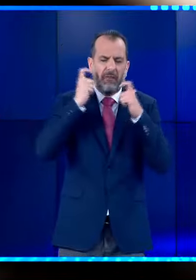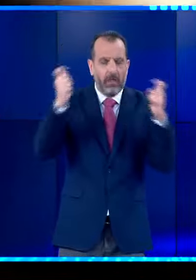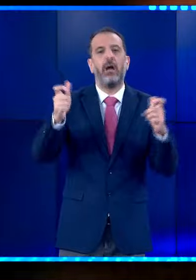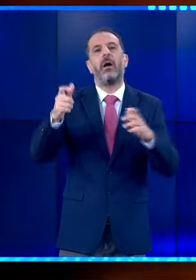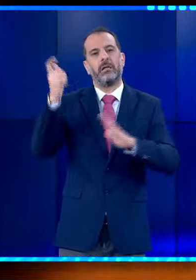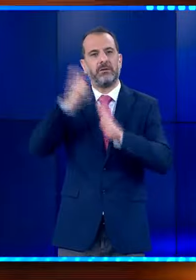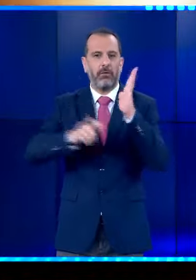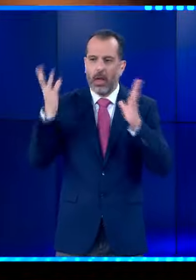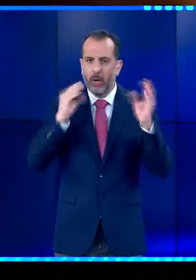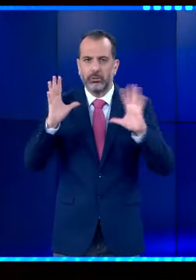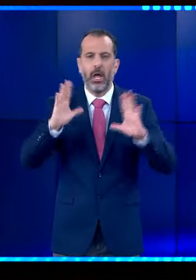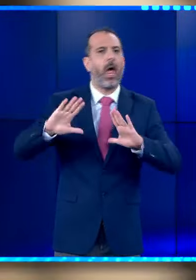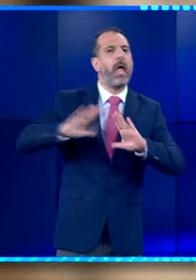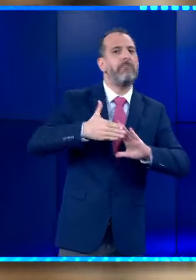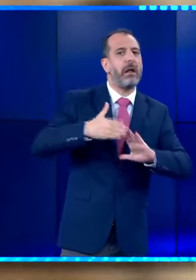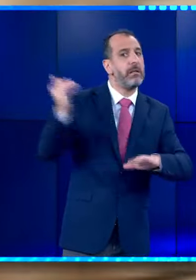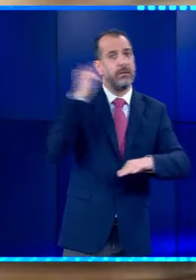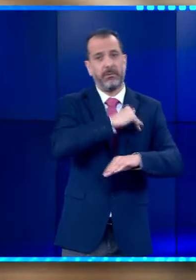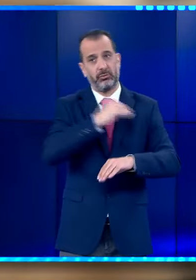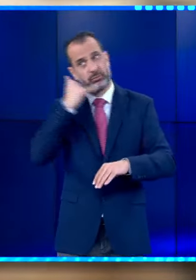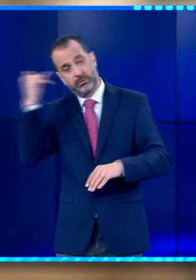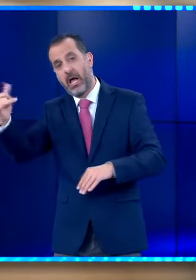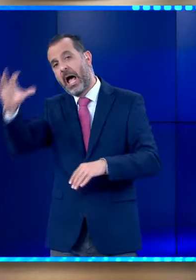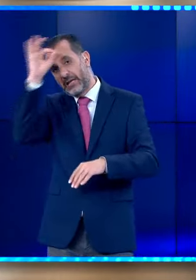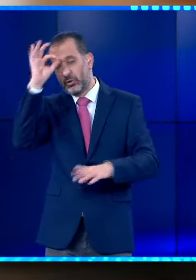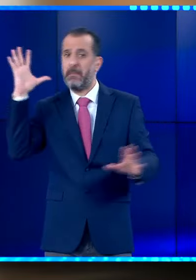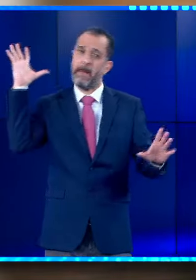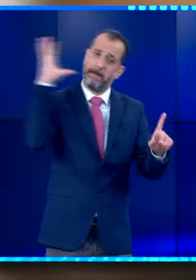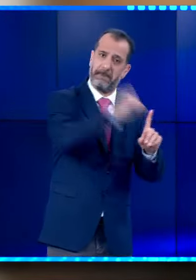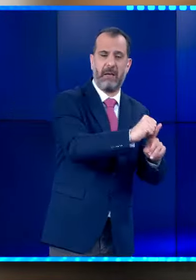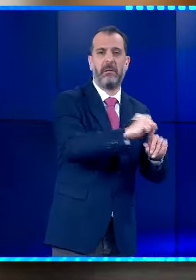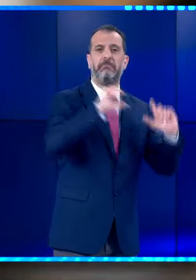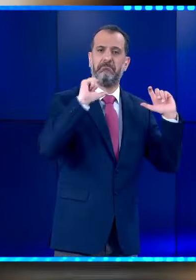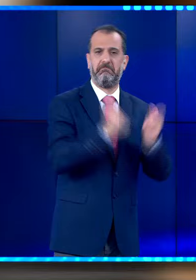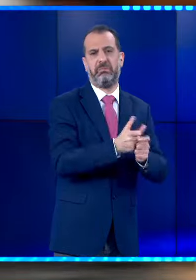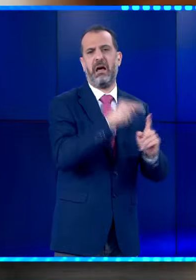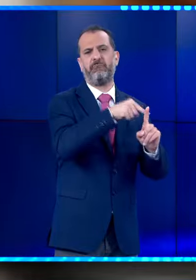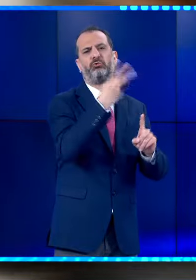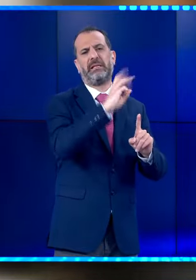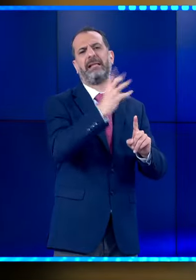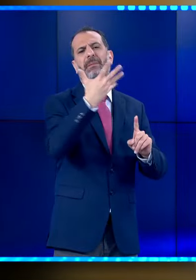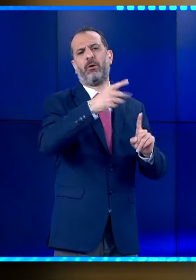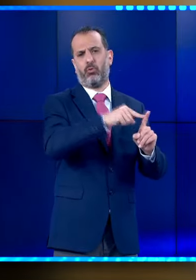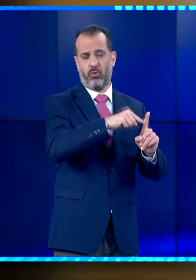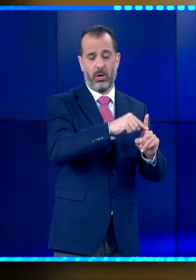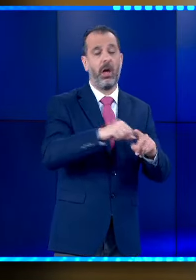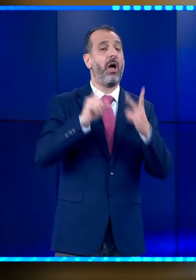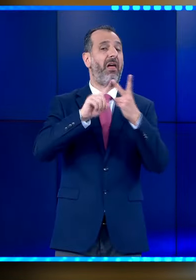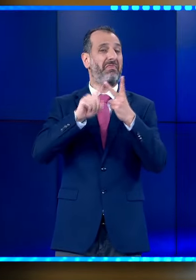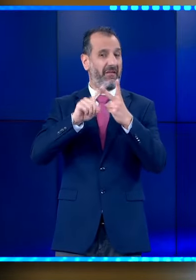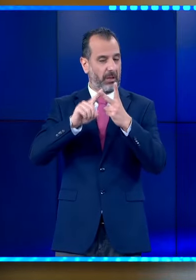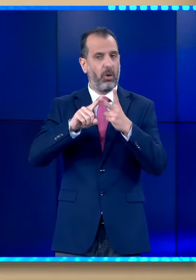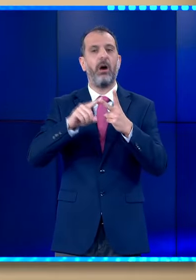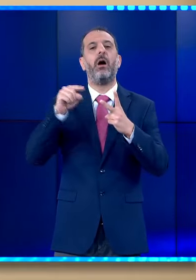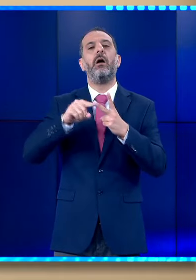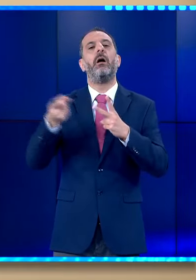ξενοδοχείο, με τους υπαλλήλους να καλούν την αστυνομία, που πέρασε στον 35χρονο κατηγορούμενο χειροπέδες. Η δεύτερη